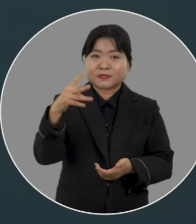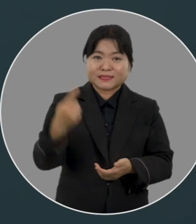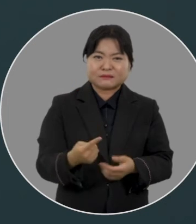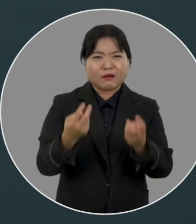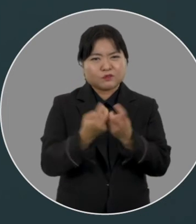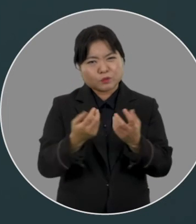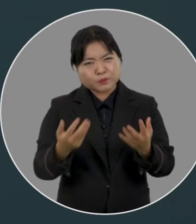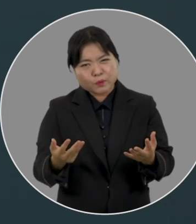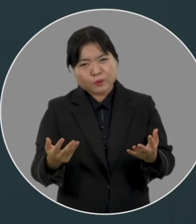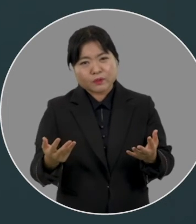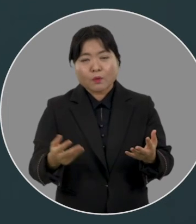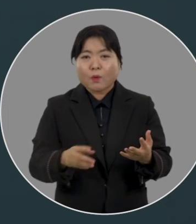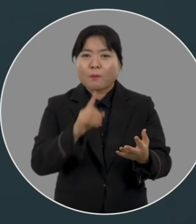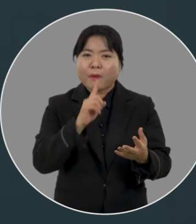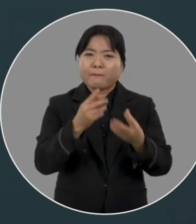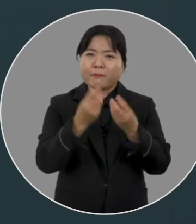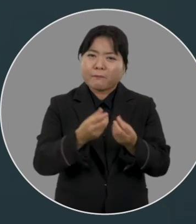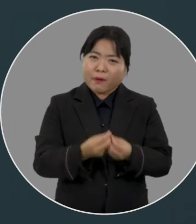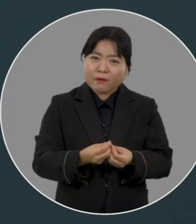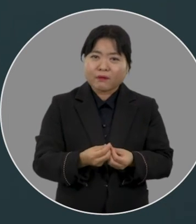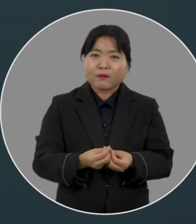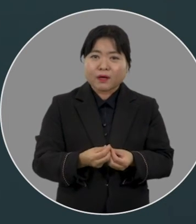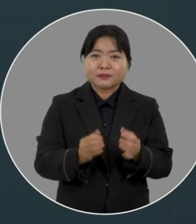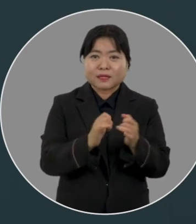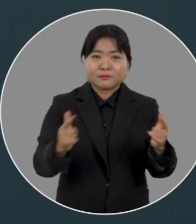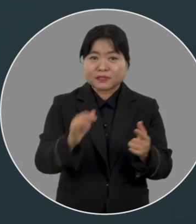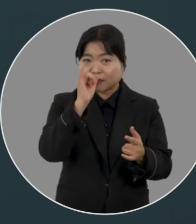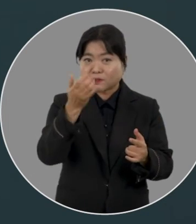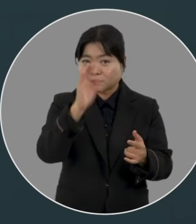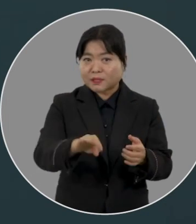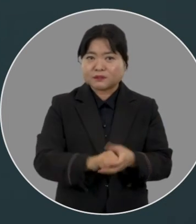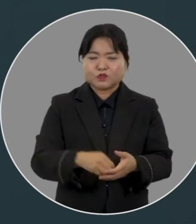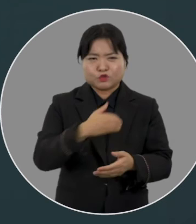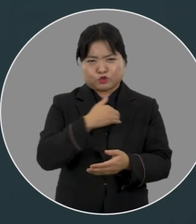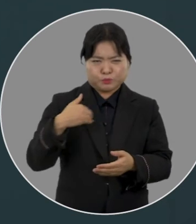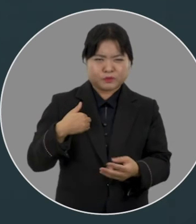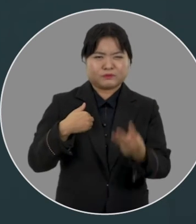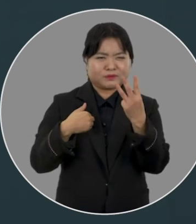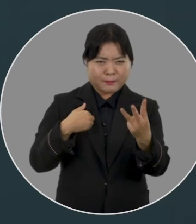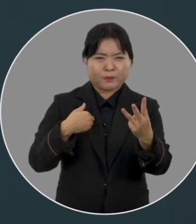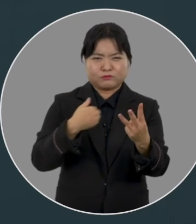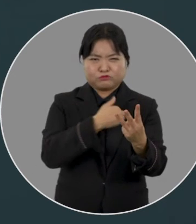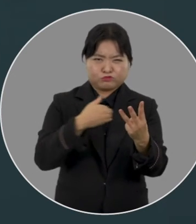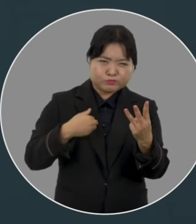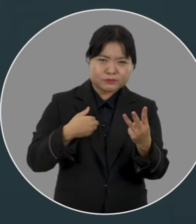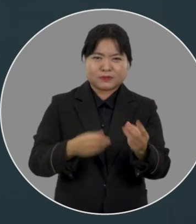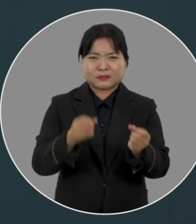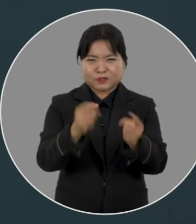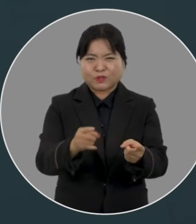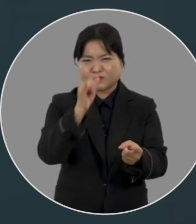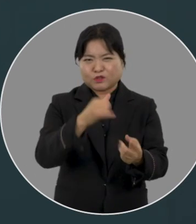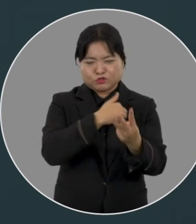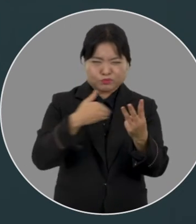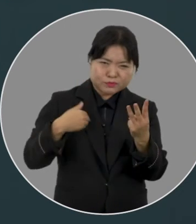없는 일이었다라고 변명을 많은 사람들이 했지만 충분히 3번 뒤로 돌릴 수 있는